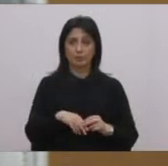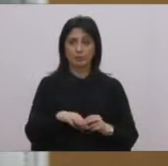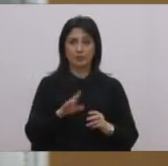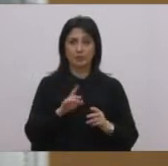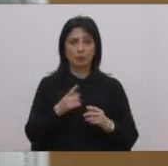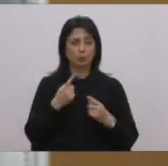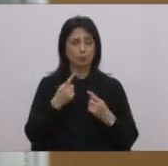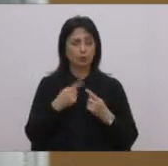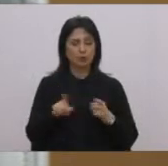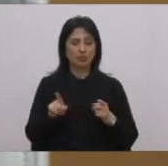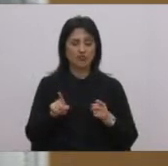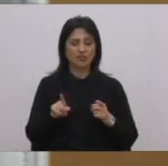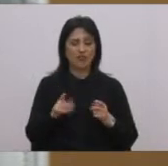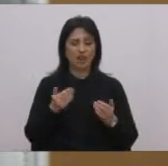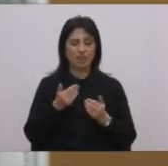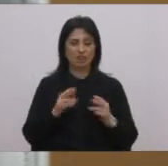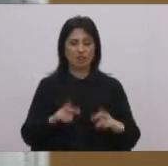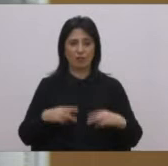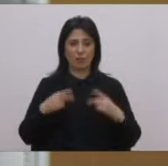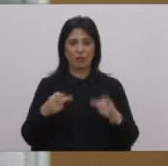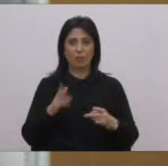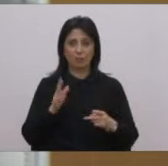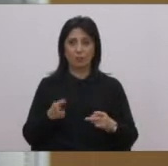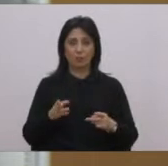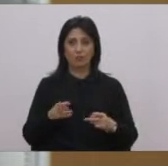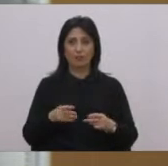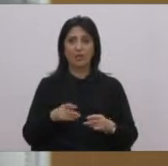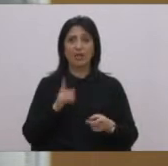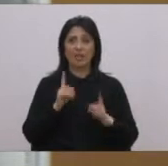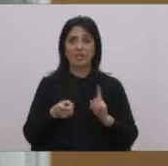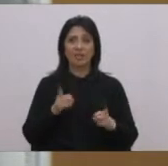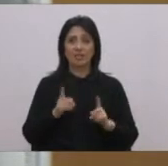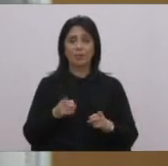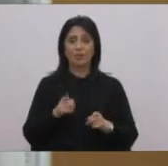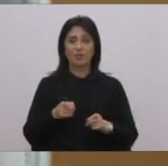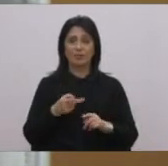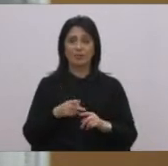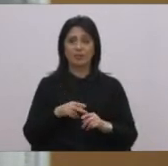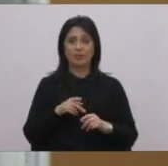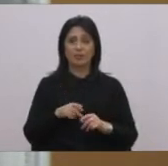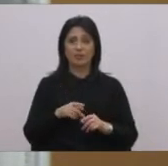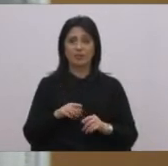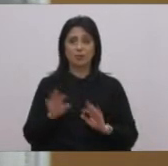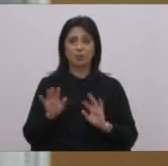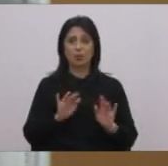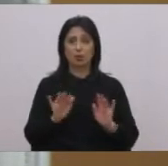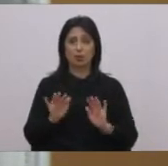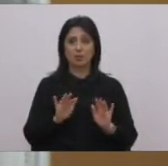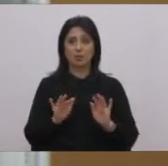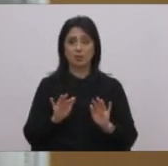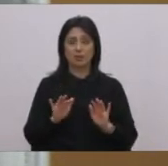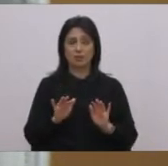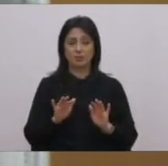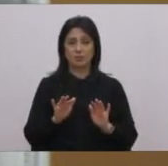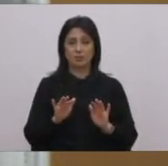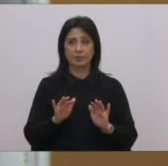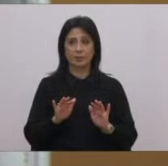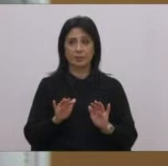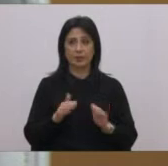სხვა ეპოქაში ცხოვრობდა ქვეყანა. Და ნამდვილად ეს პროცესი